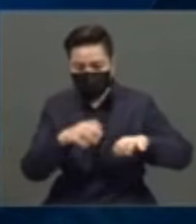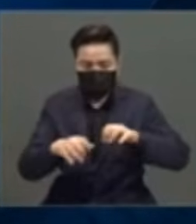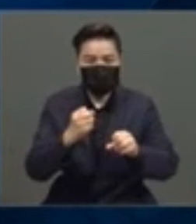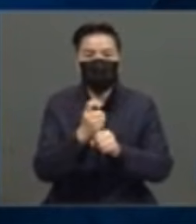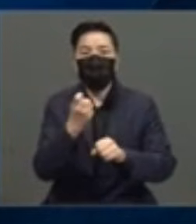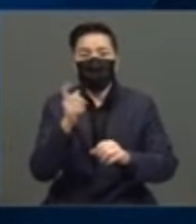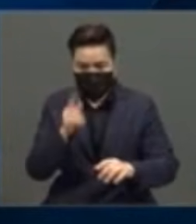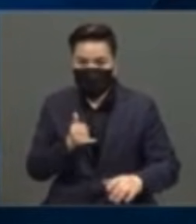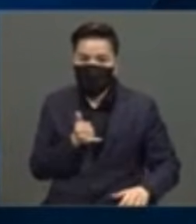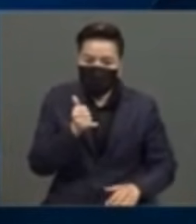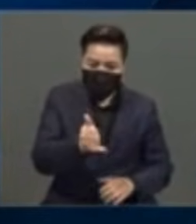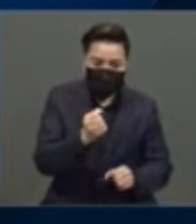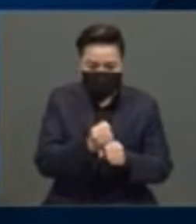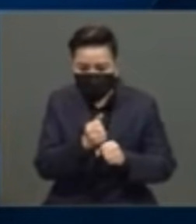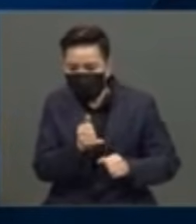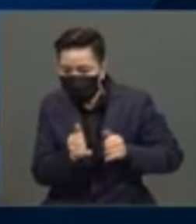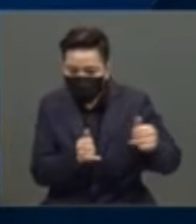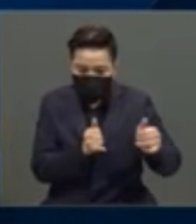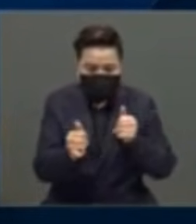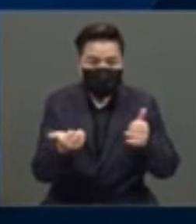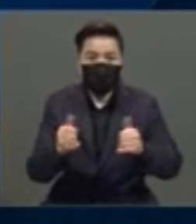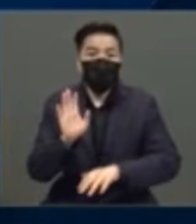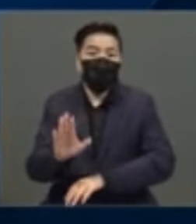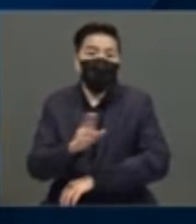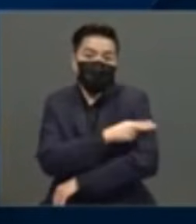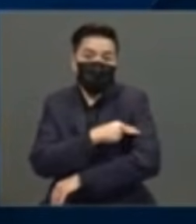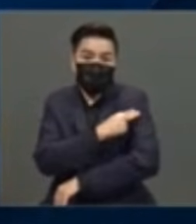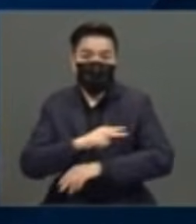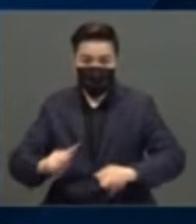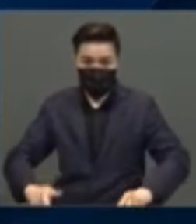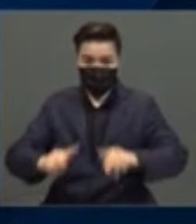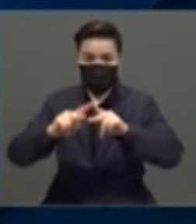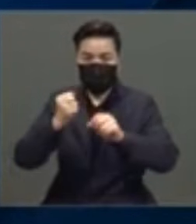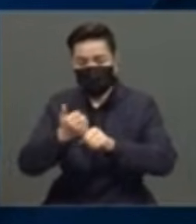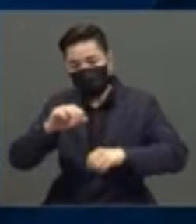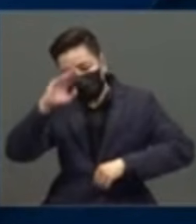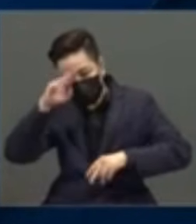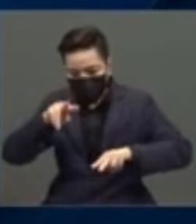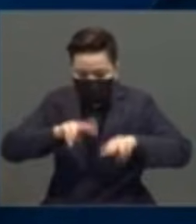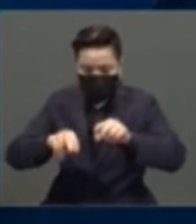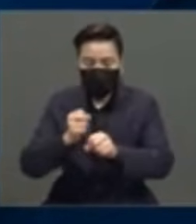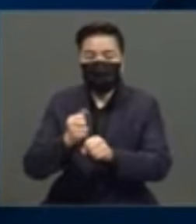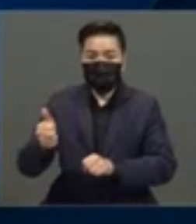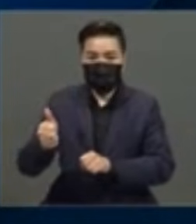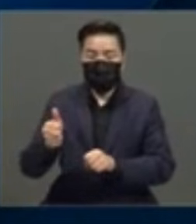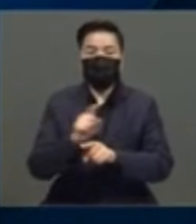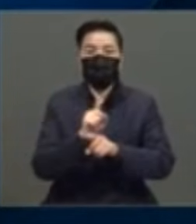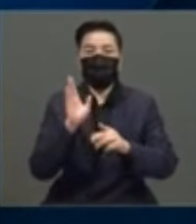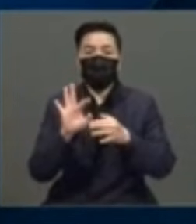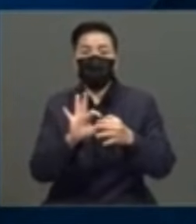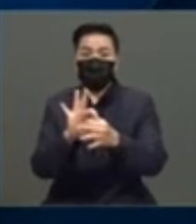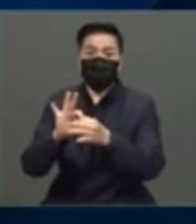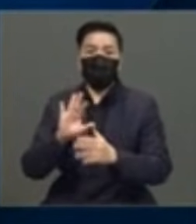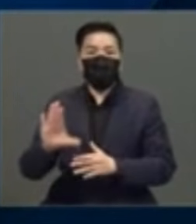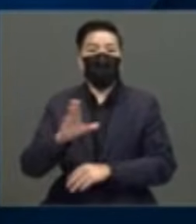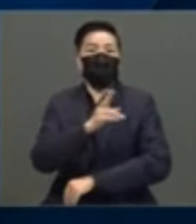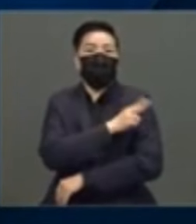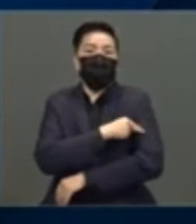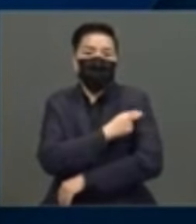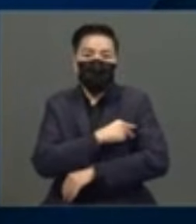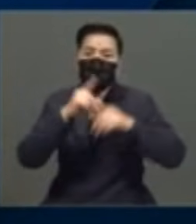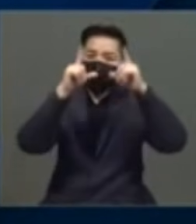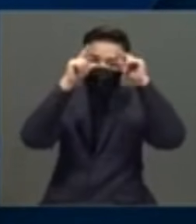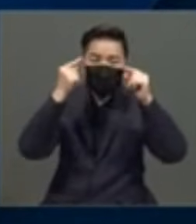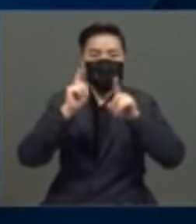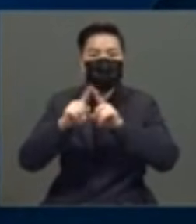ได้อันนี้ก็จำเป็นที่จะต้องเดินทางเพื่อไปควบคุมโรคจัดการกับโรคผู้เกี่ยวข้องกับทางการแพทย์สาธารณสุ